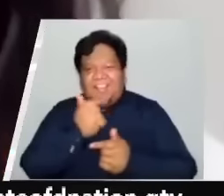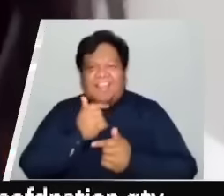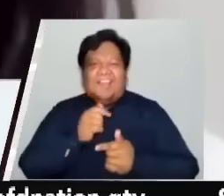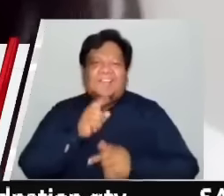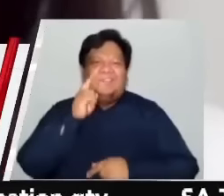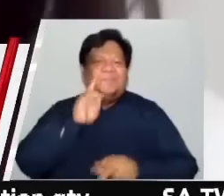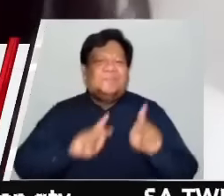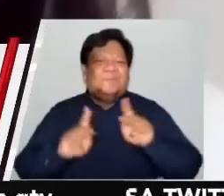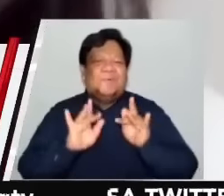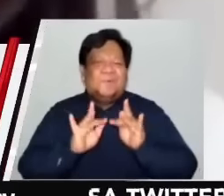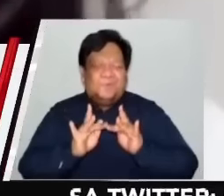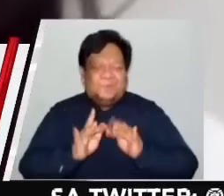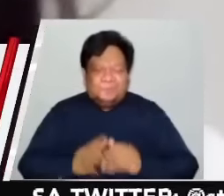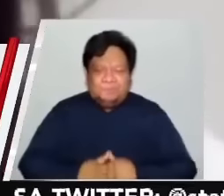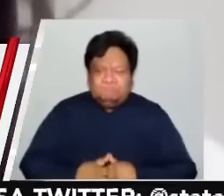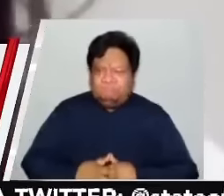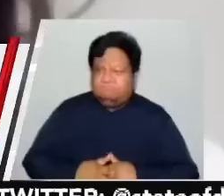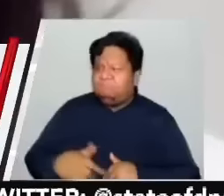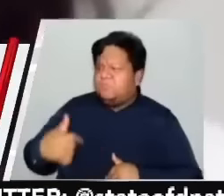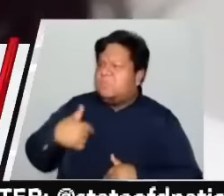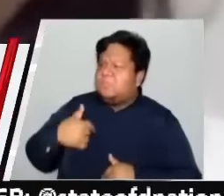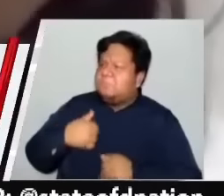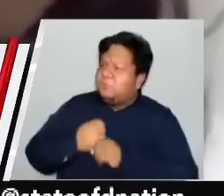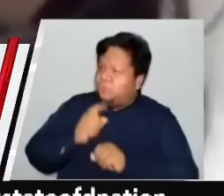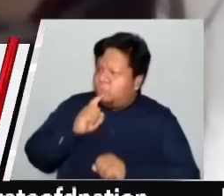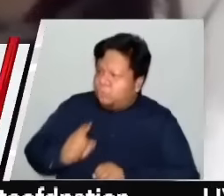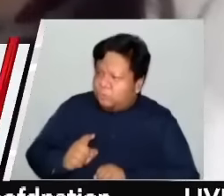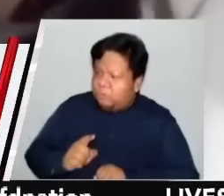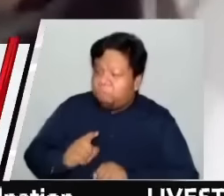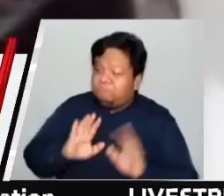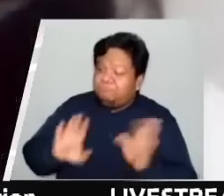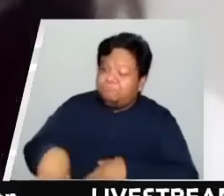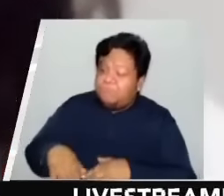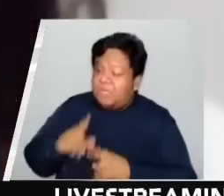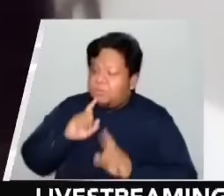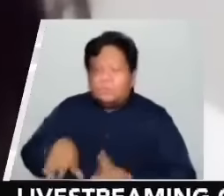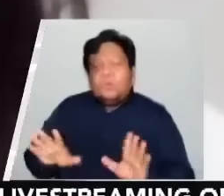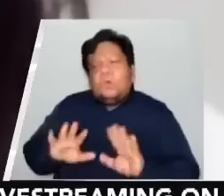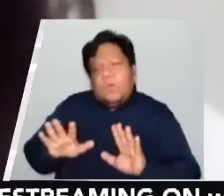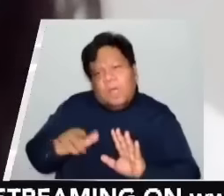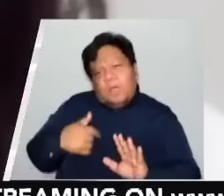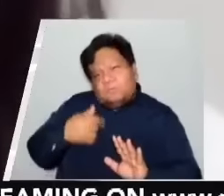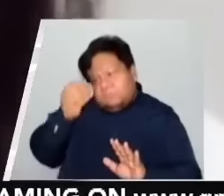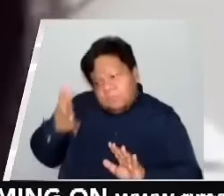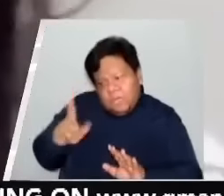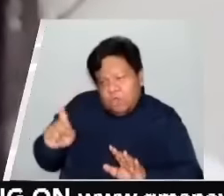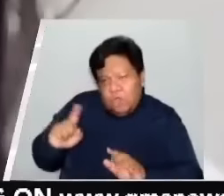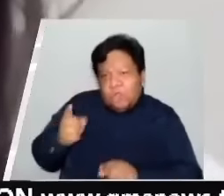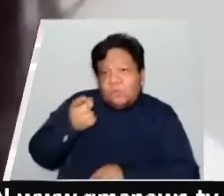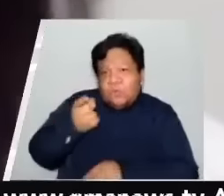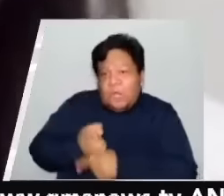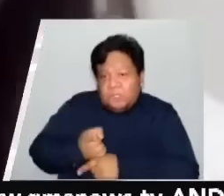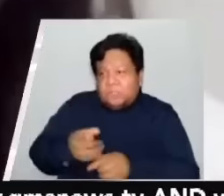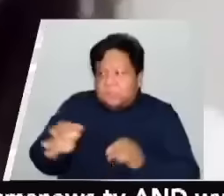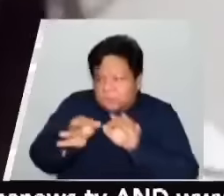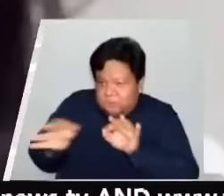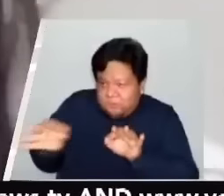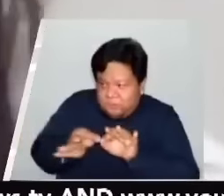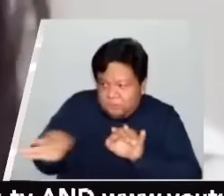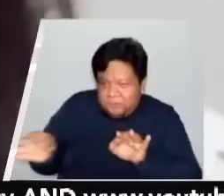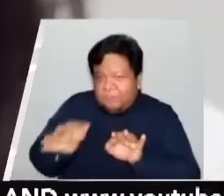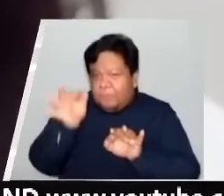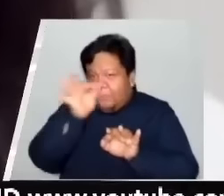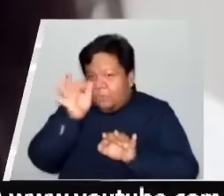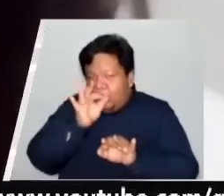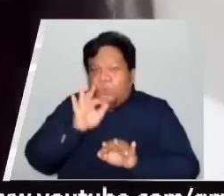na hindi ko dinismiss yung mga sagot nila. Sinabi ko na ito yung tamang kasabihan, ito yung tamang salawikain,